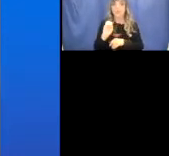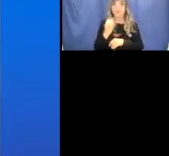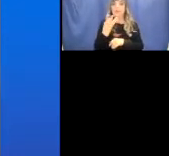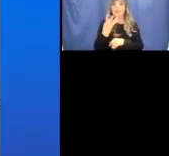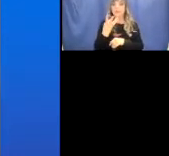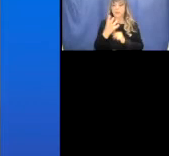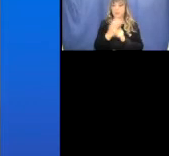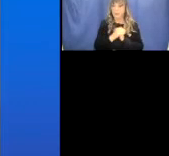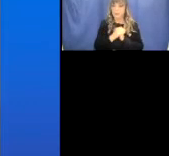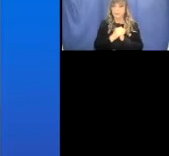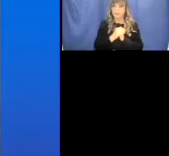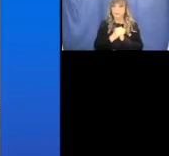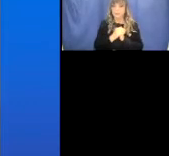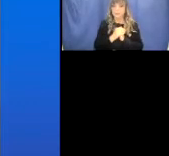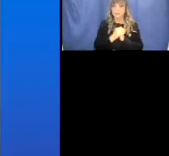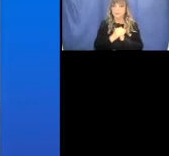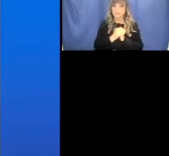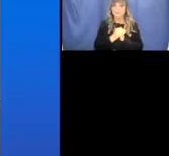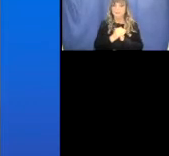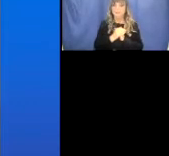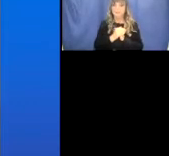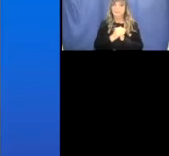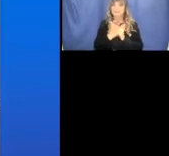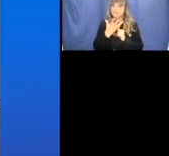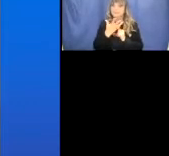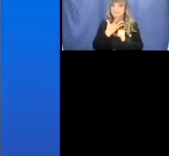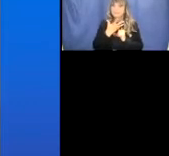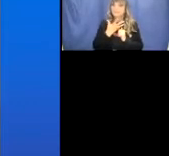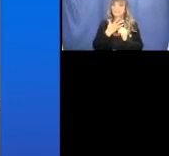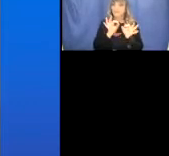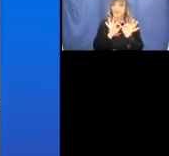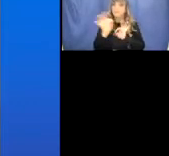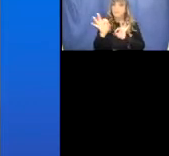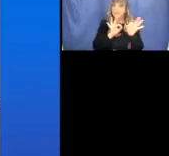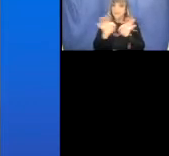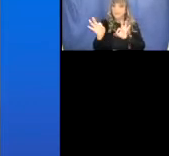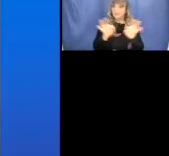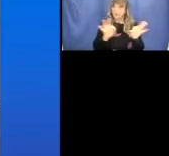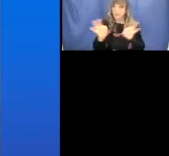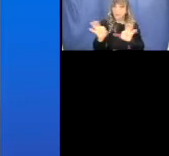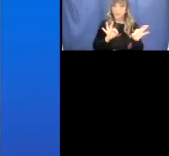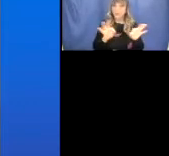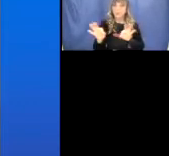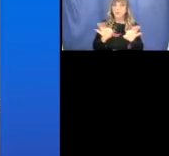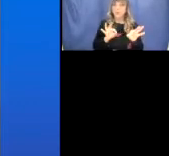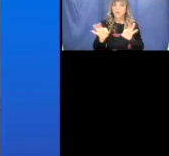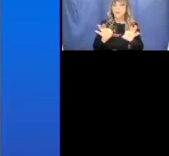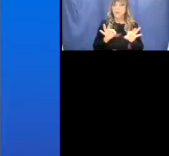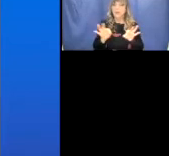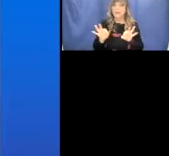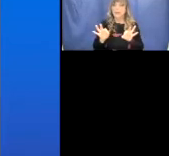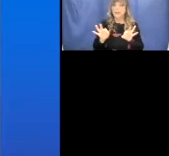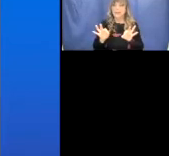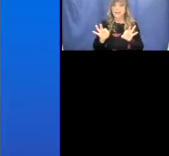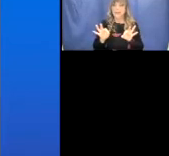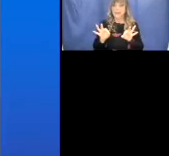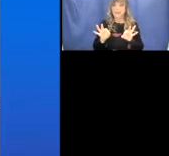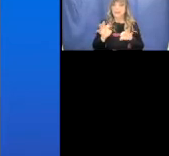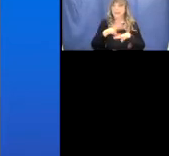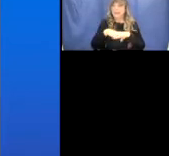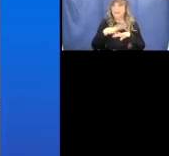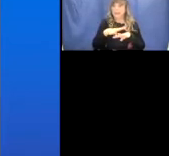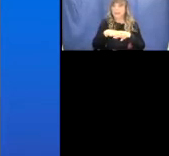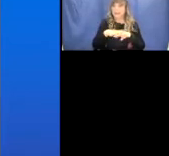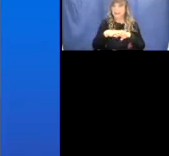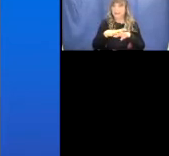sono definiti sulla base di alcuni parametri cioè le misure vere e proprie del reticolo del tè